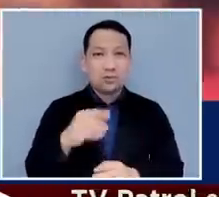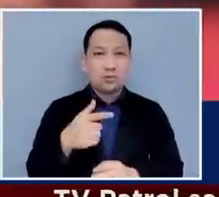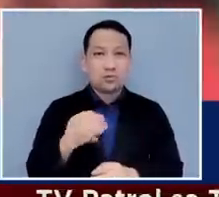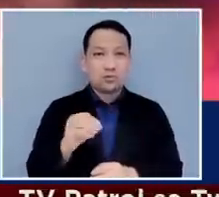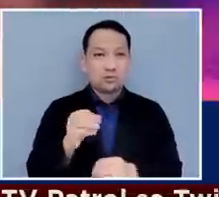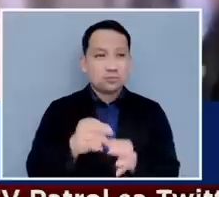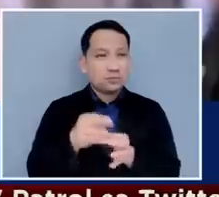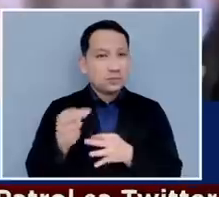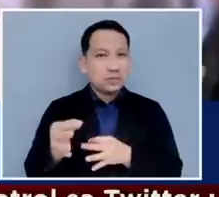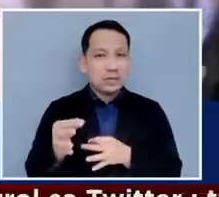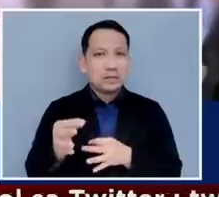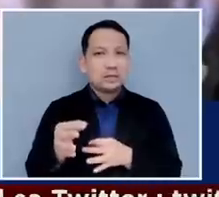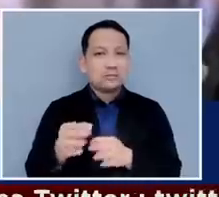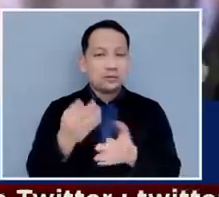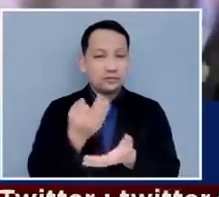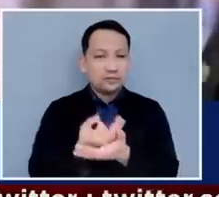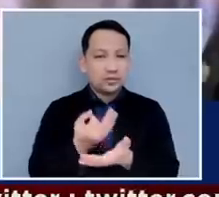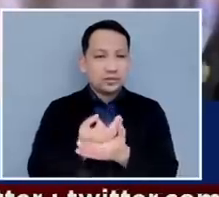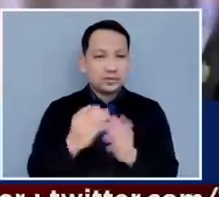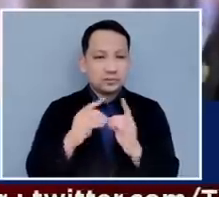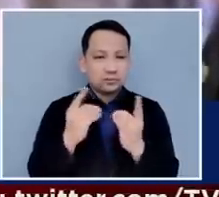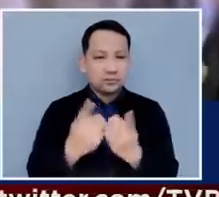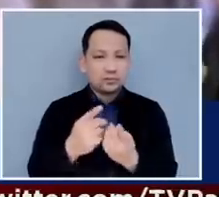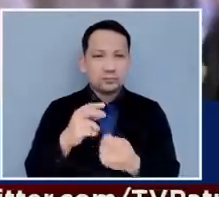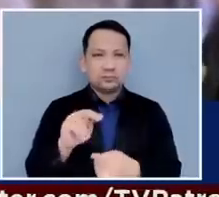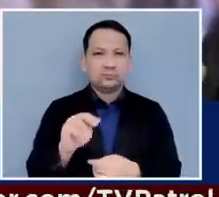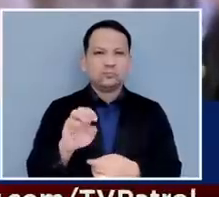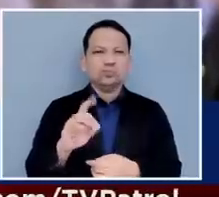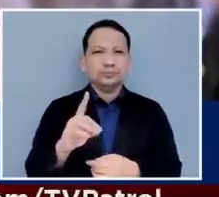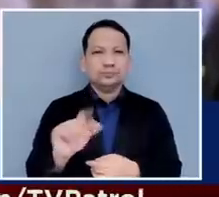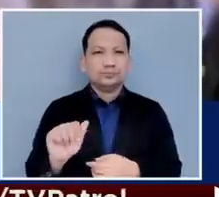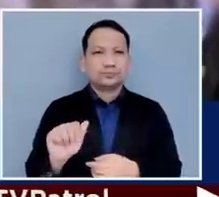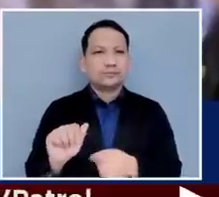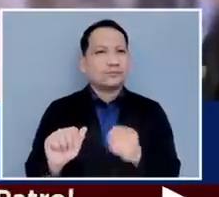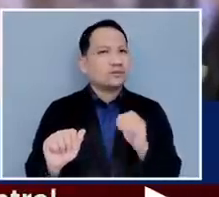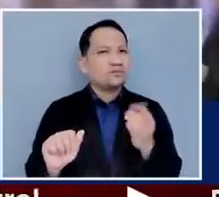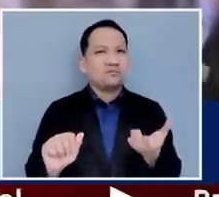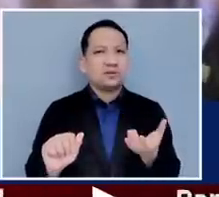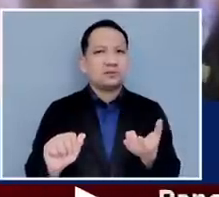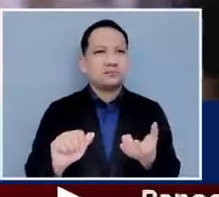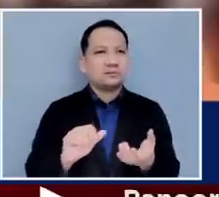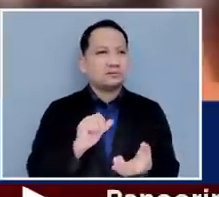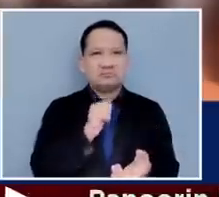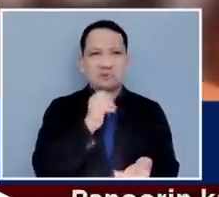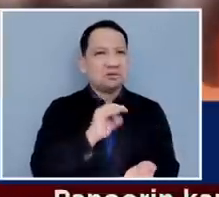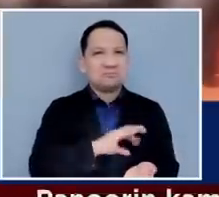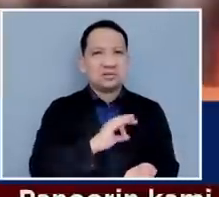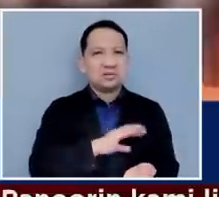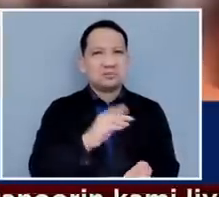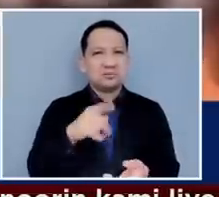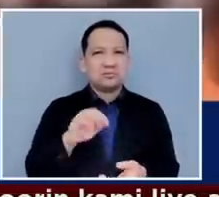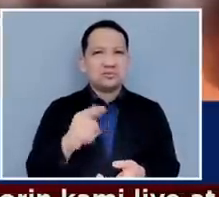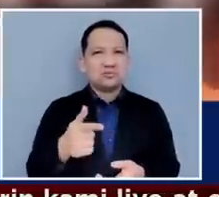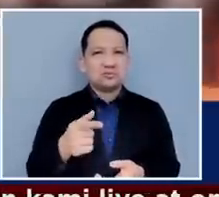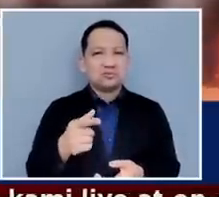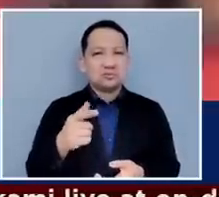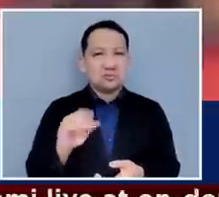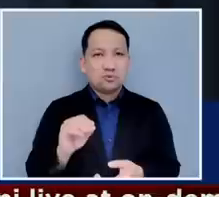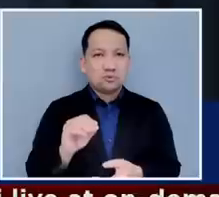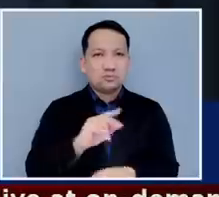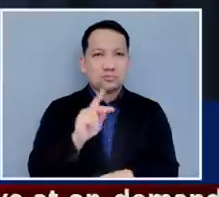Finance Department at ang NEDA ang nagsabing walang pakinabang dito ang bansa.